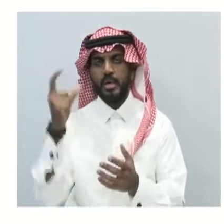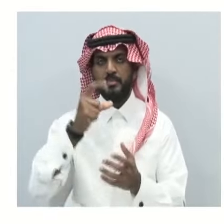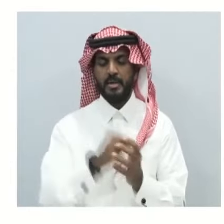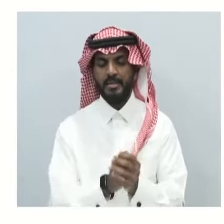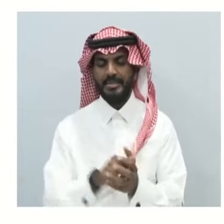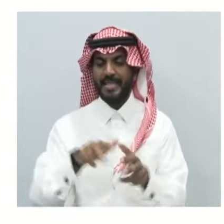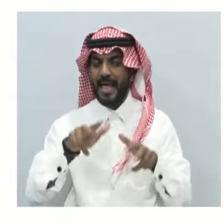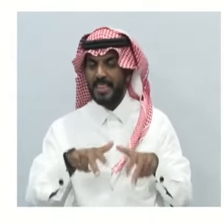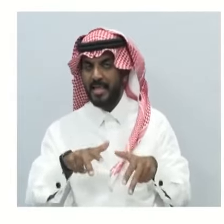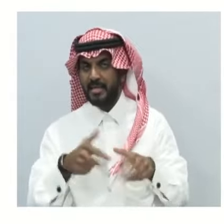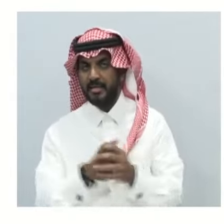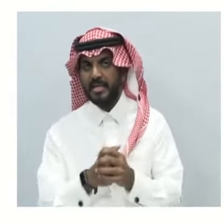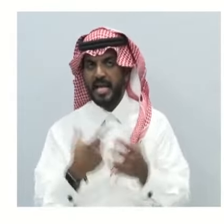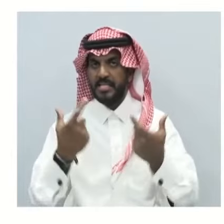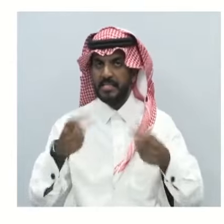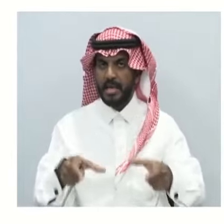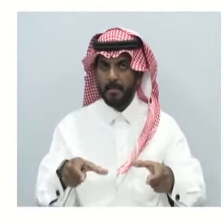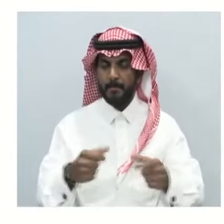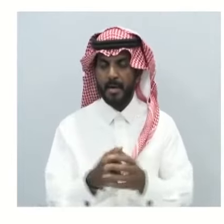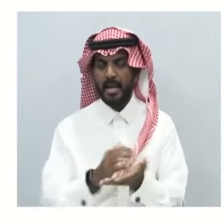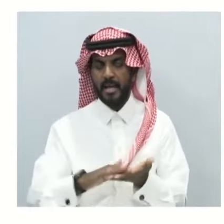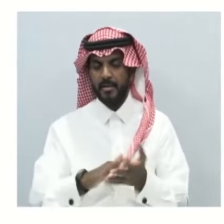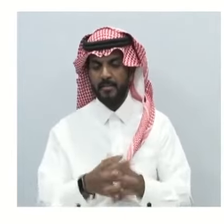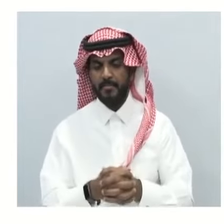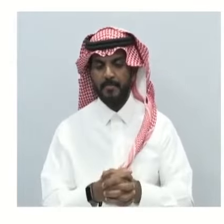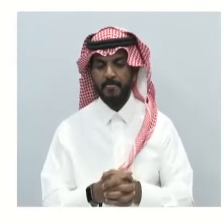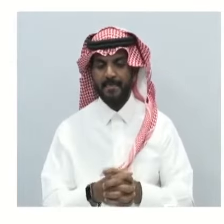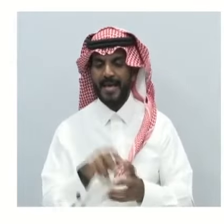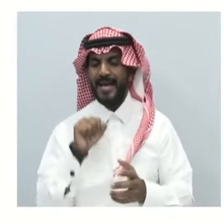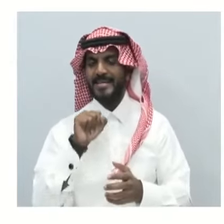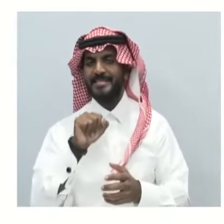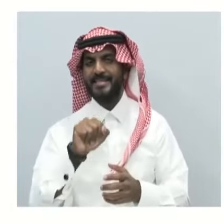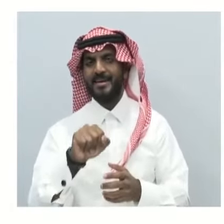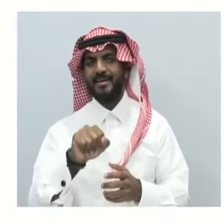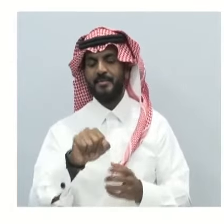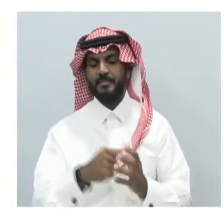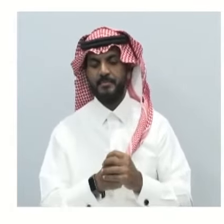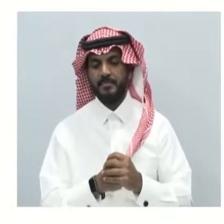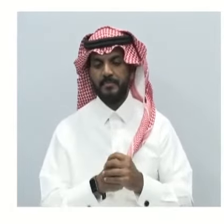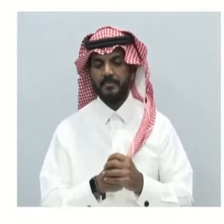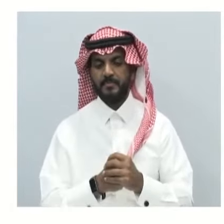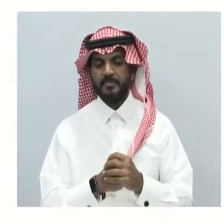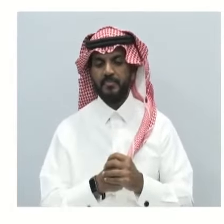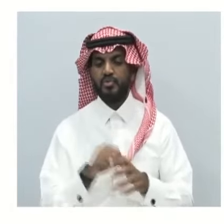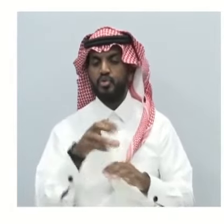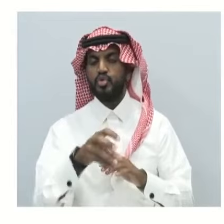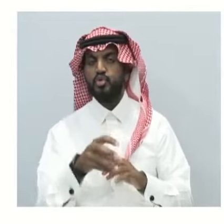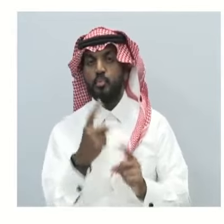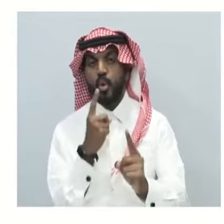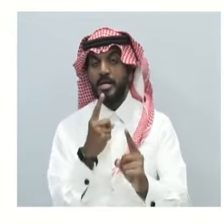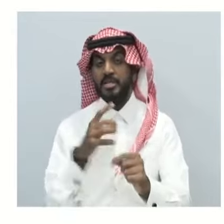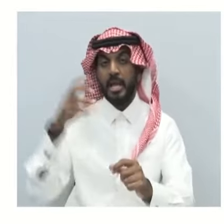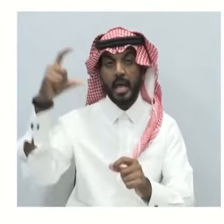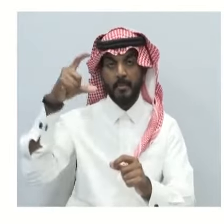تتاثر الاجسام الموجوده على الارض وخاصه طالب وطالبه في الجزء المواجه